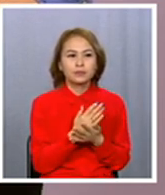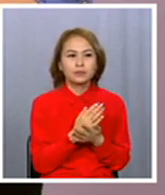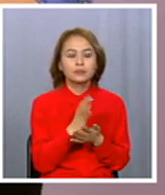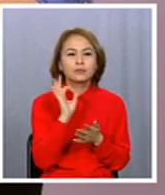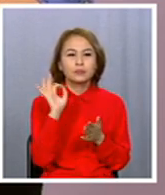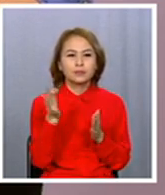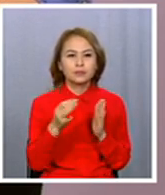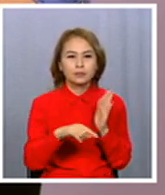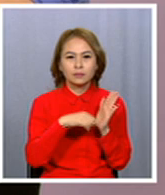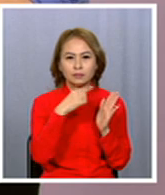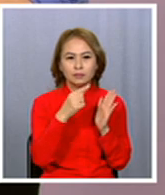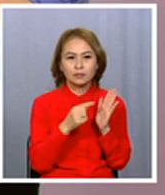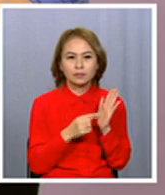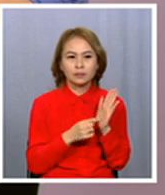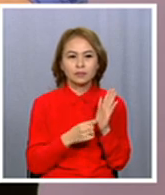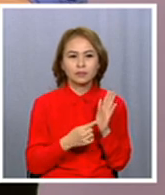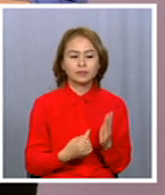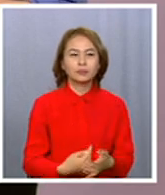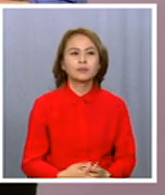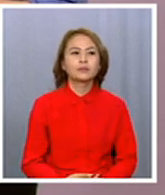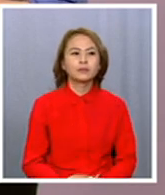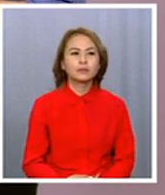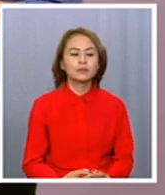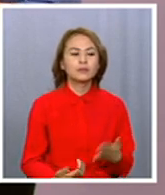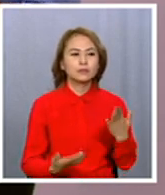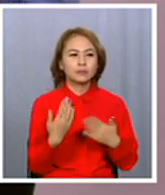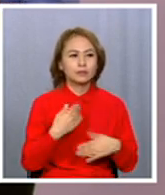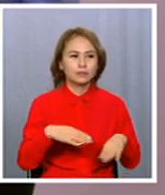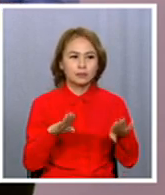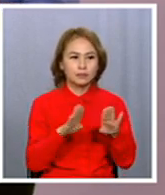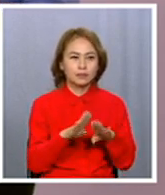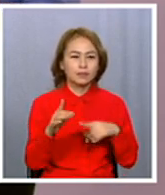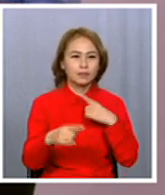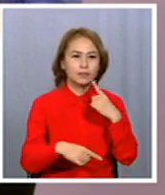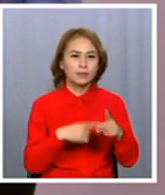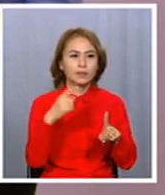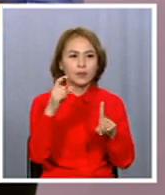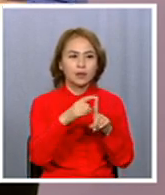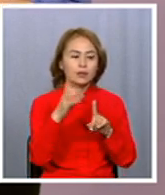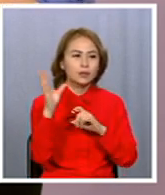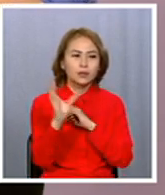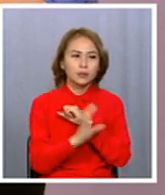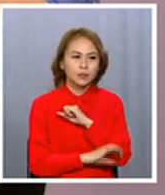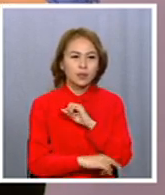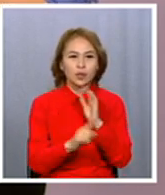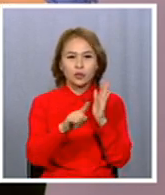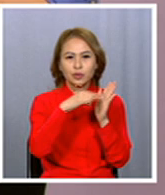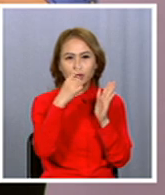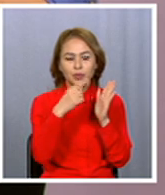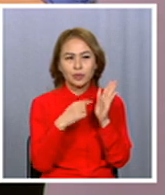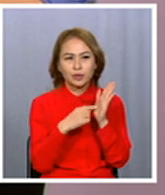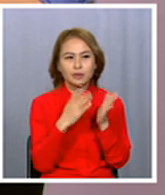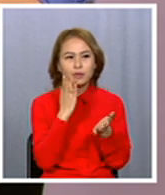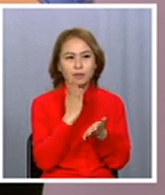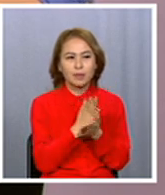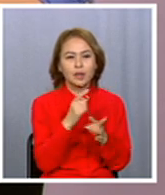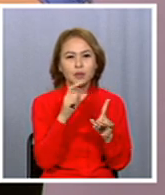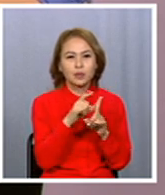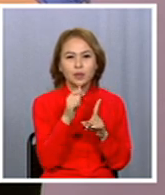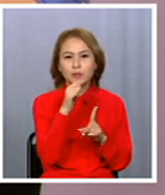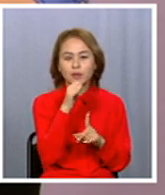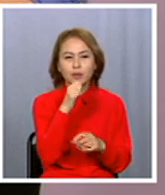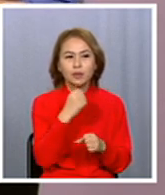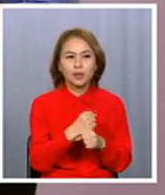Дұрыс. Сұрақ белгісі тұр. Олай болса, келесі сөйлемнің соңында сұрақ белгісі бар сөйлем